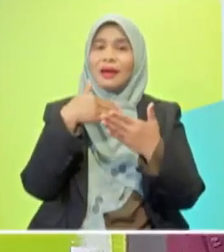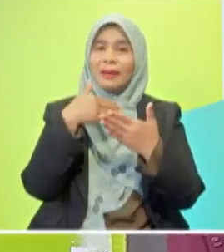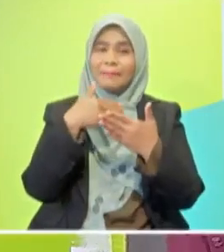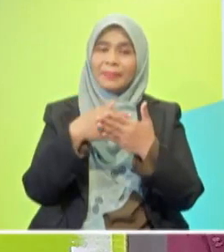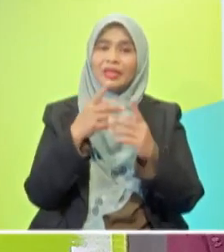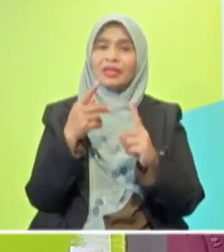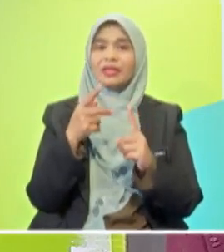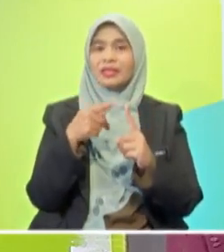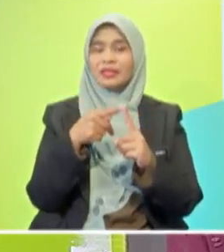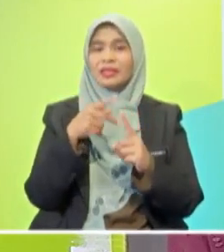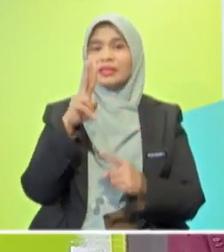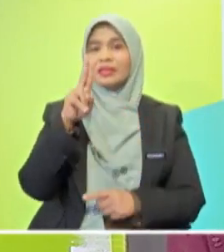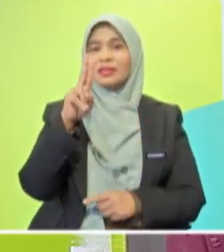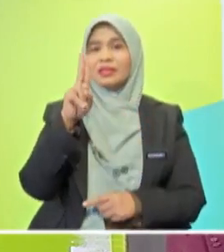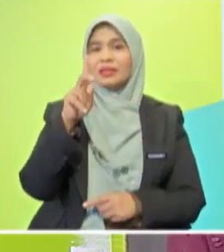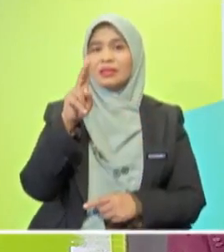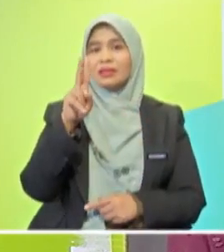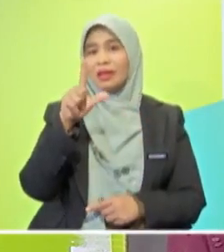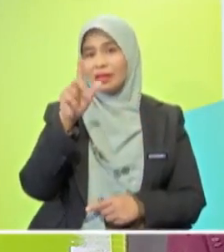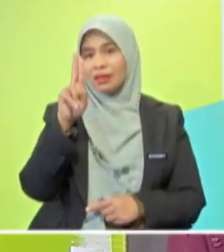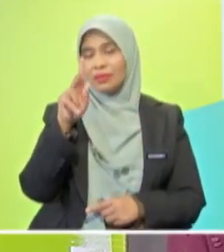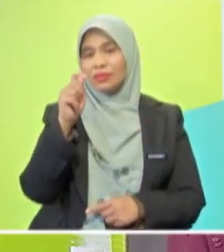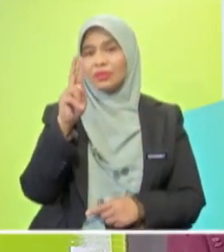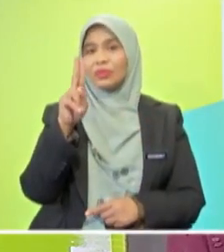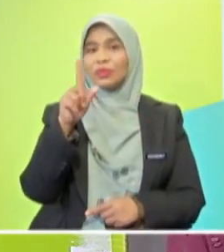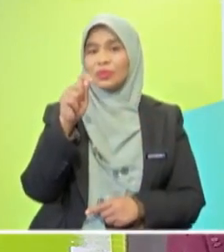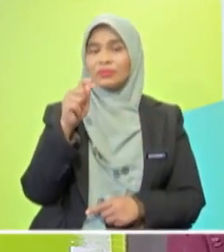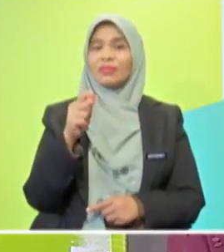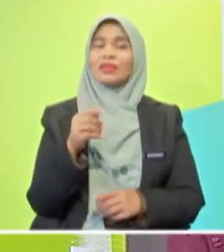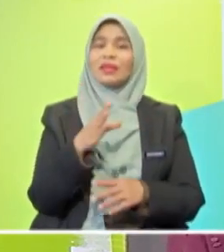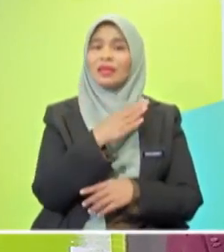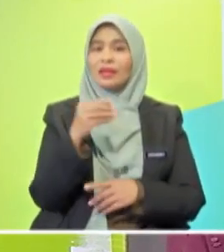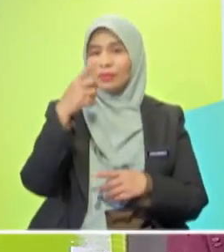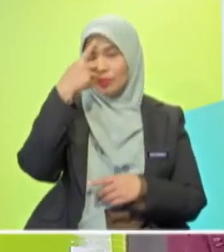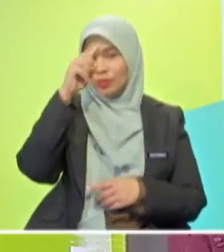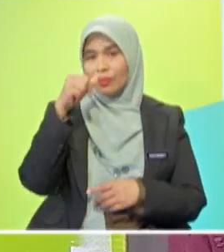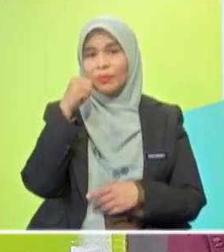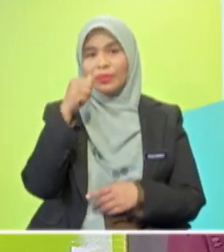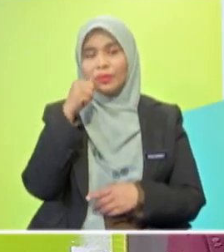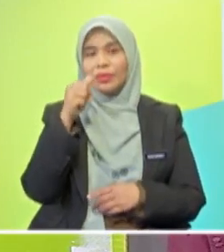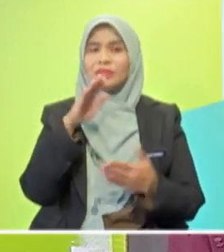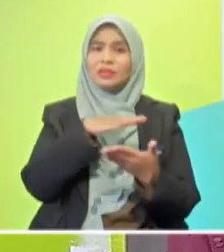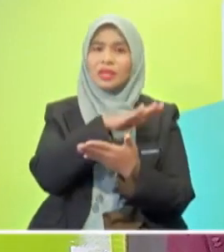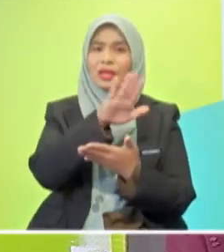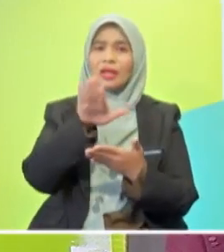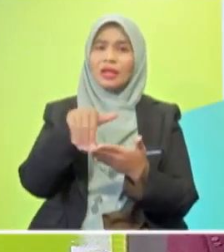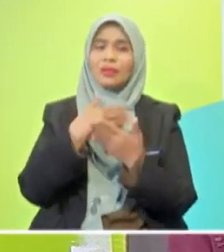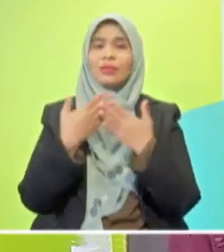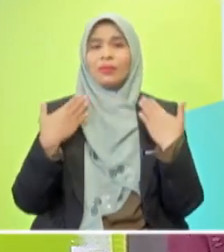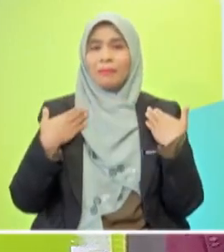pusat hingga ke lutut. Faham ya? Okey, manakala untuk perempuan,